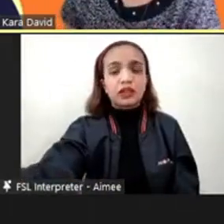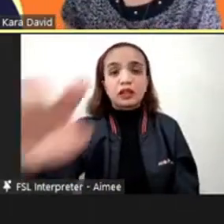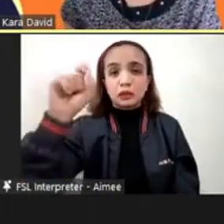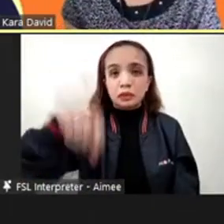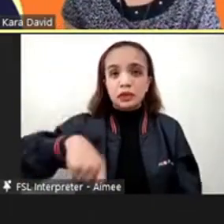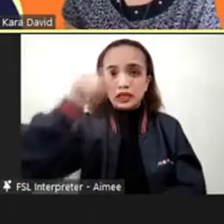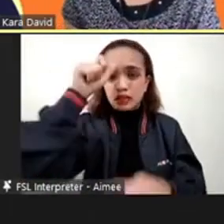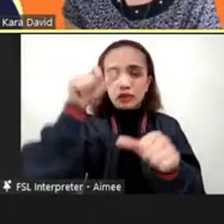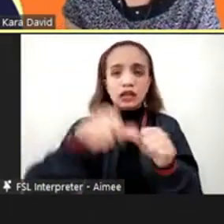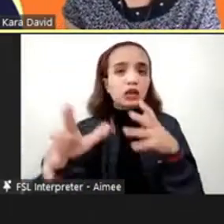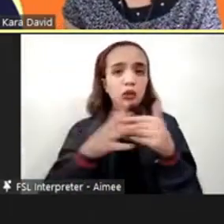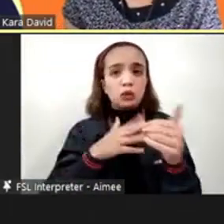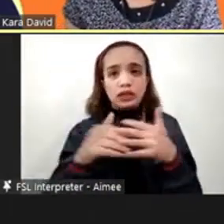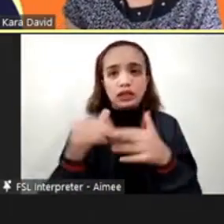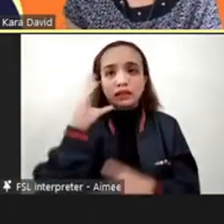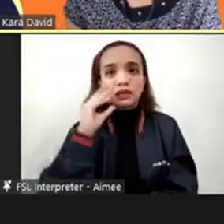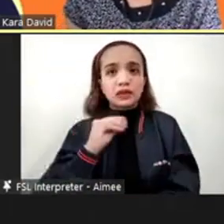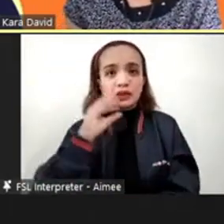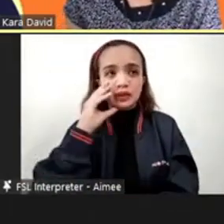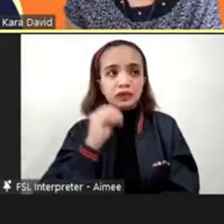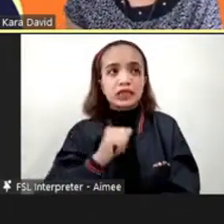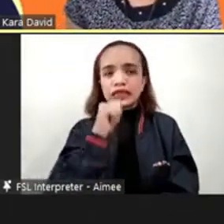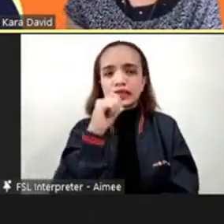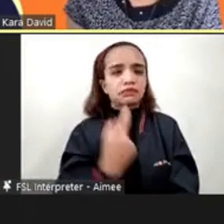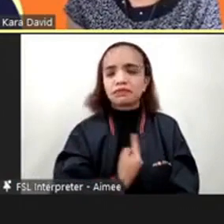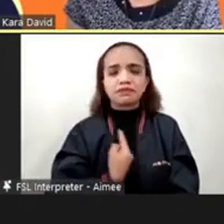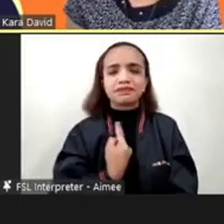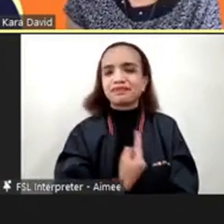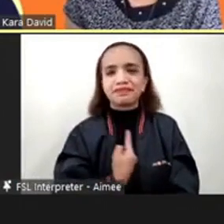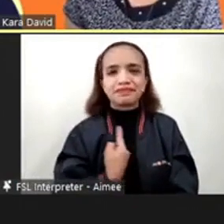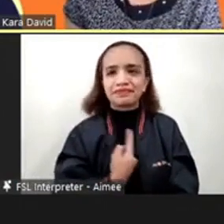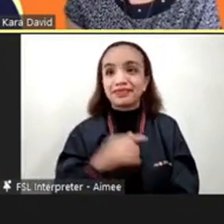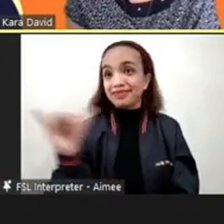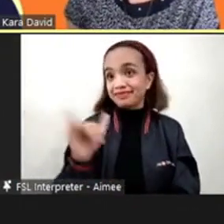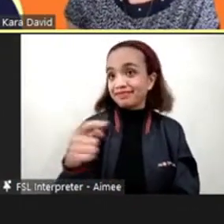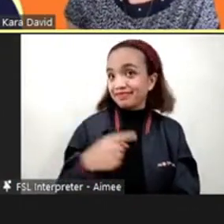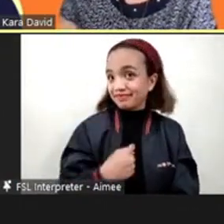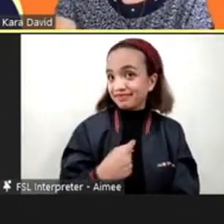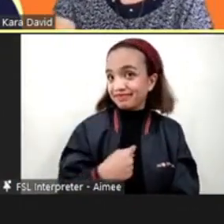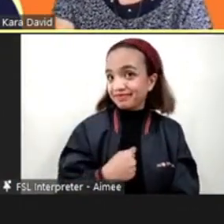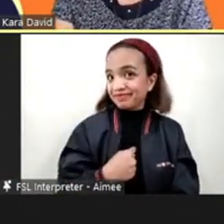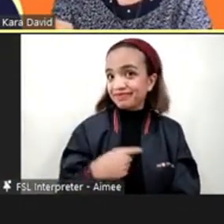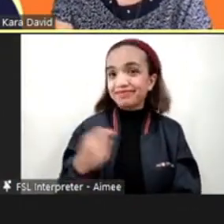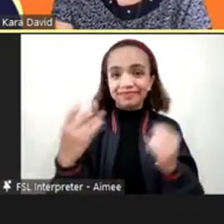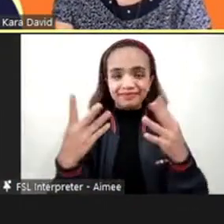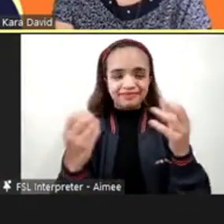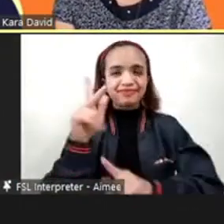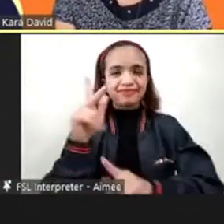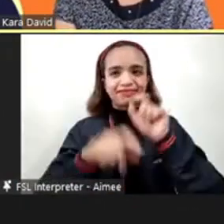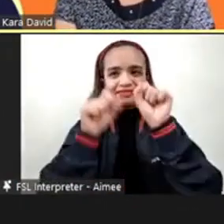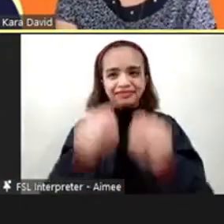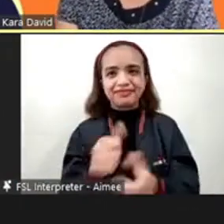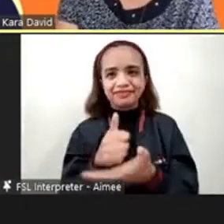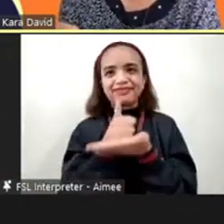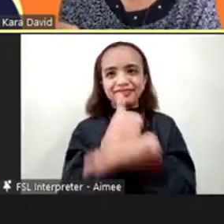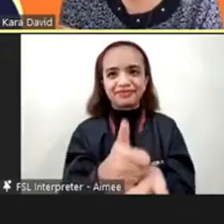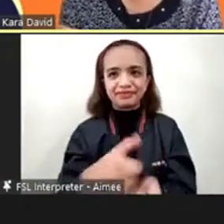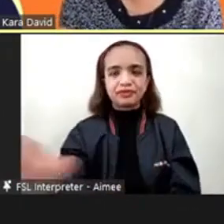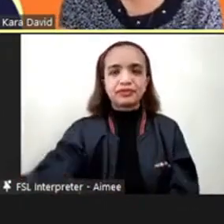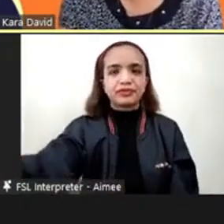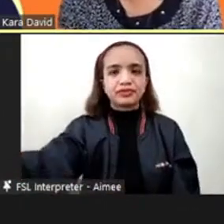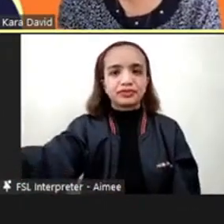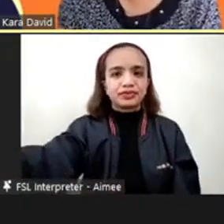inyong pinagdaraanan, hindi ka nag-iisa. Marami ang tulad mo at maraming tao ang pwedeng tumulong sa iyo. So this